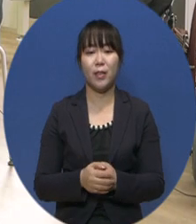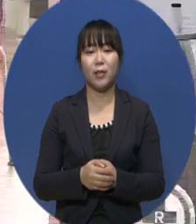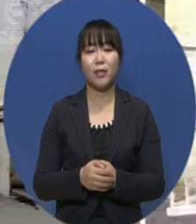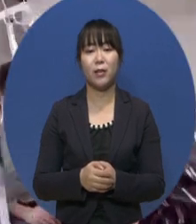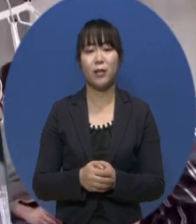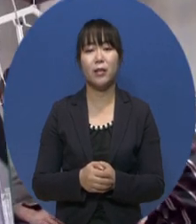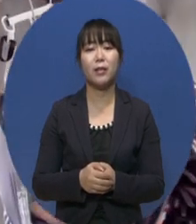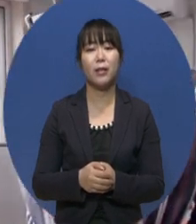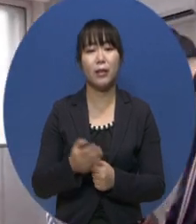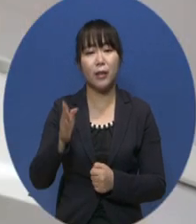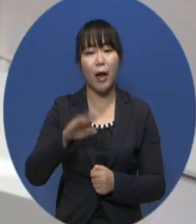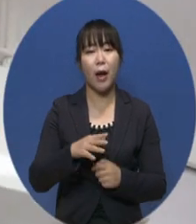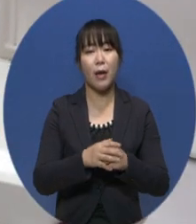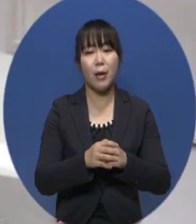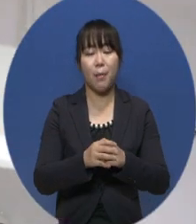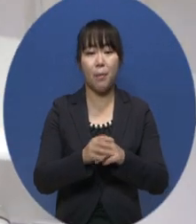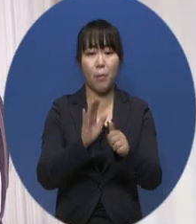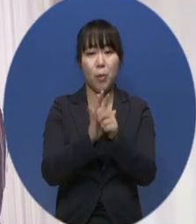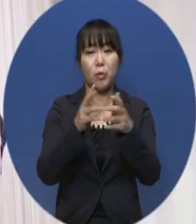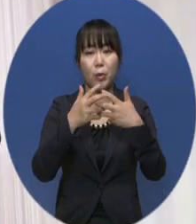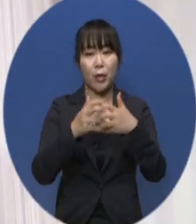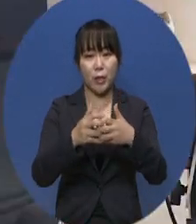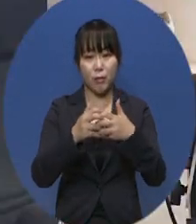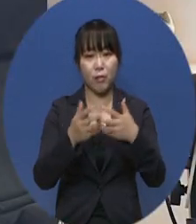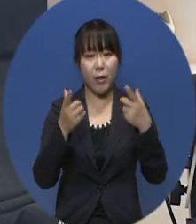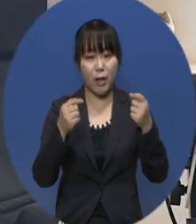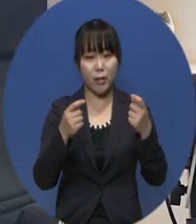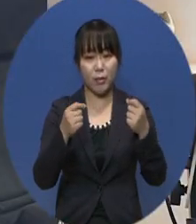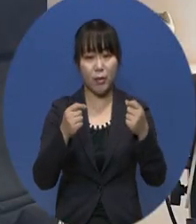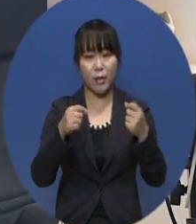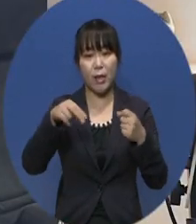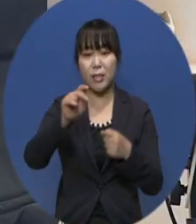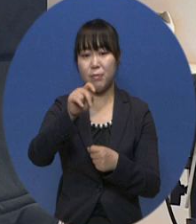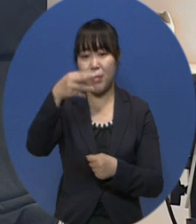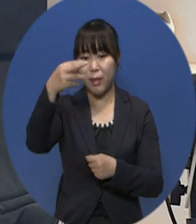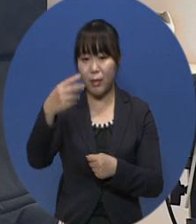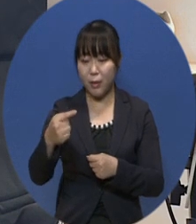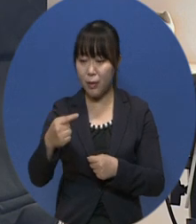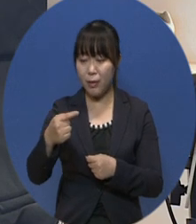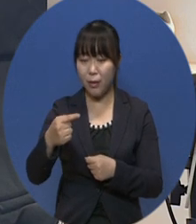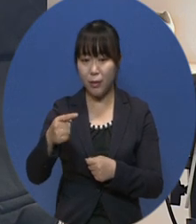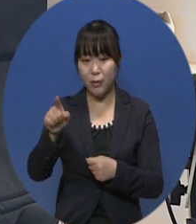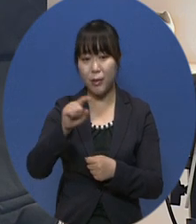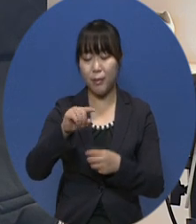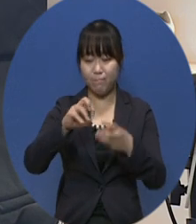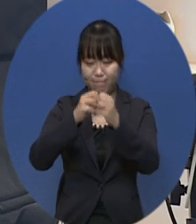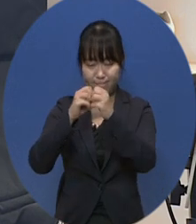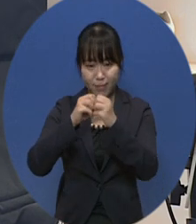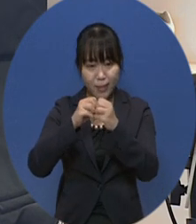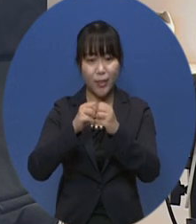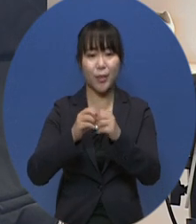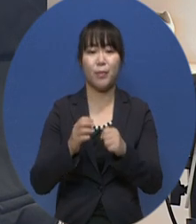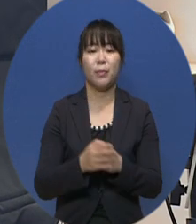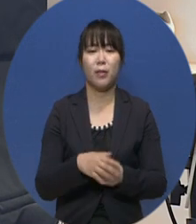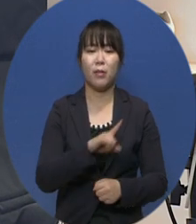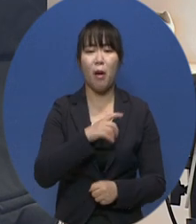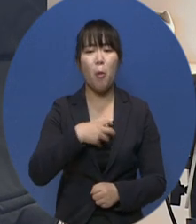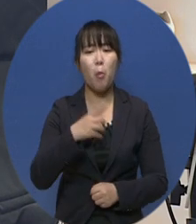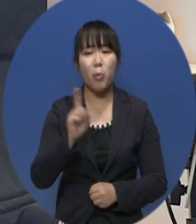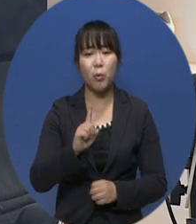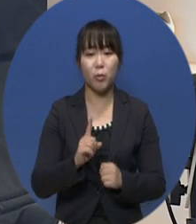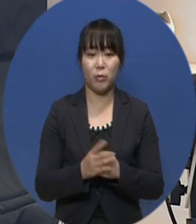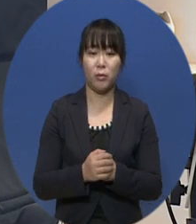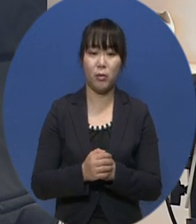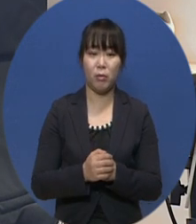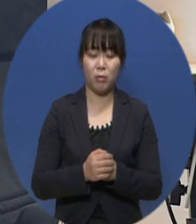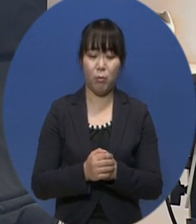이제 단지 보조기구 스마트한 것들을 설치를 해줍니다. 네. 그래서 그분들이 이제 가장 걱정되는 거는